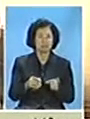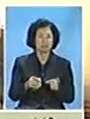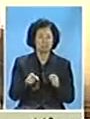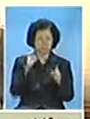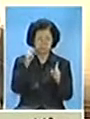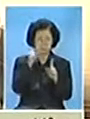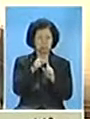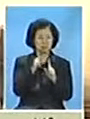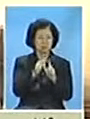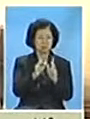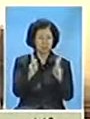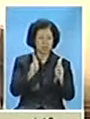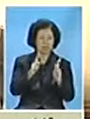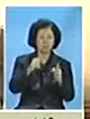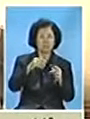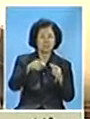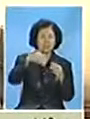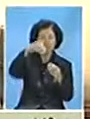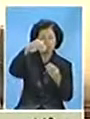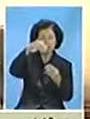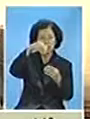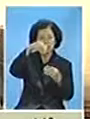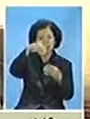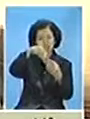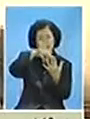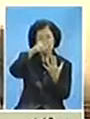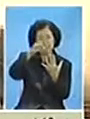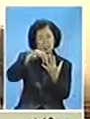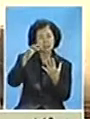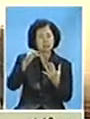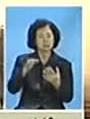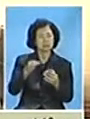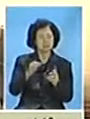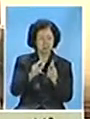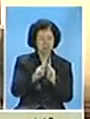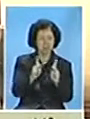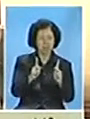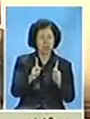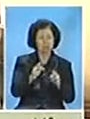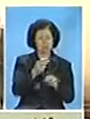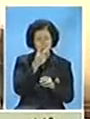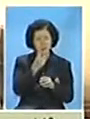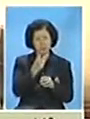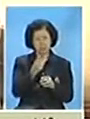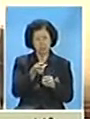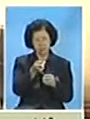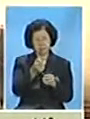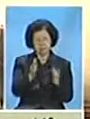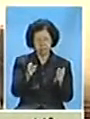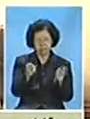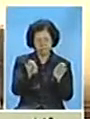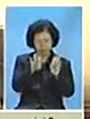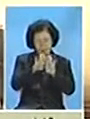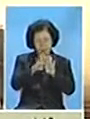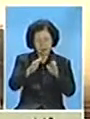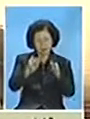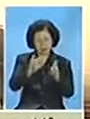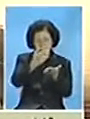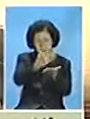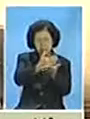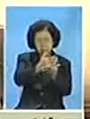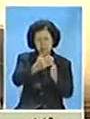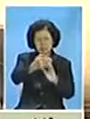การที่มาจากการเลือกตั้งเท่านั้นเองนะครับทีนี้กรรมาธิการเราก็เห็นว่าอันนี้จะปิดขั้นเกินไปนะครับเพราะมาจ